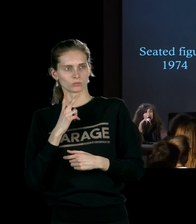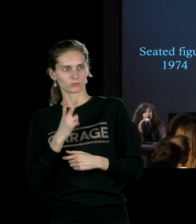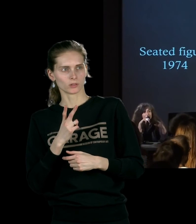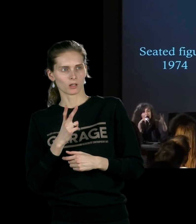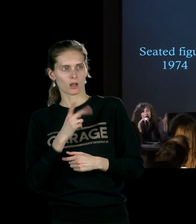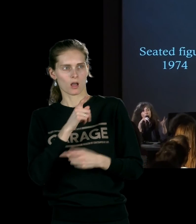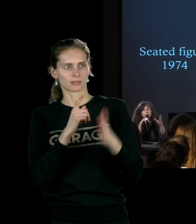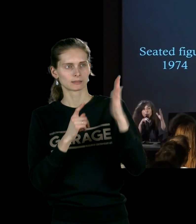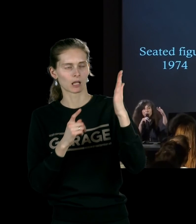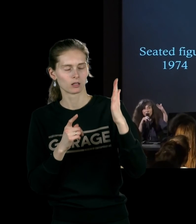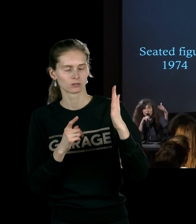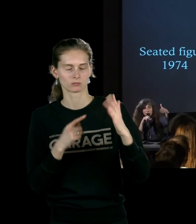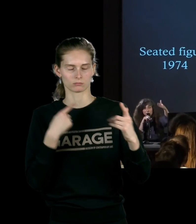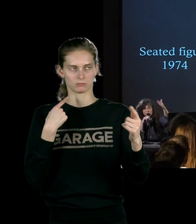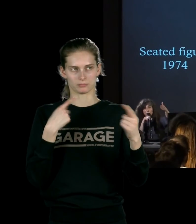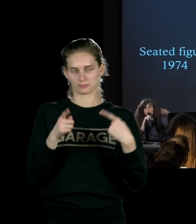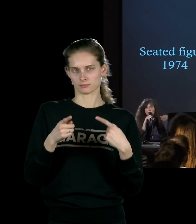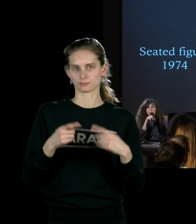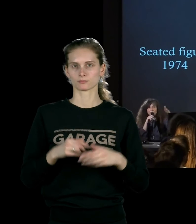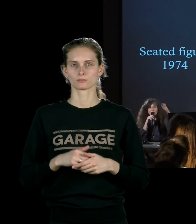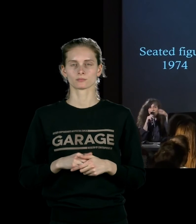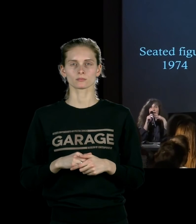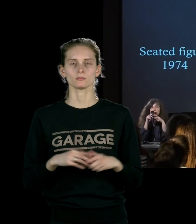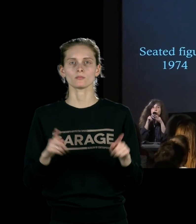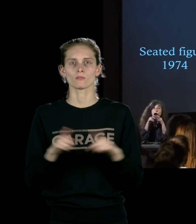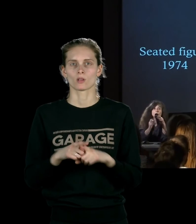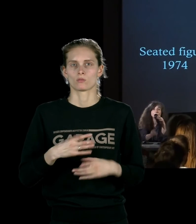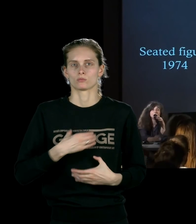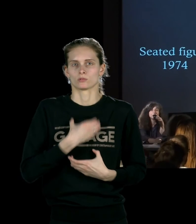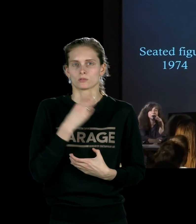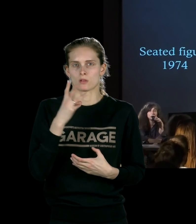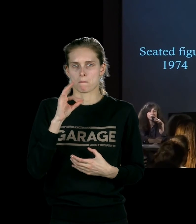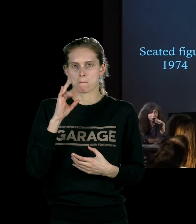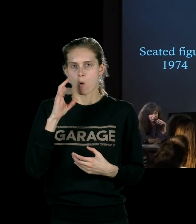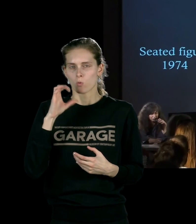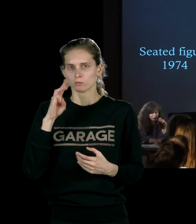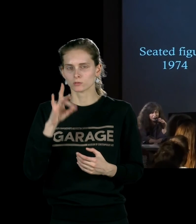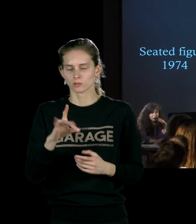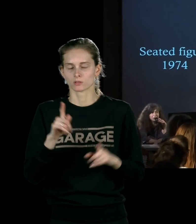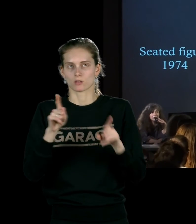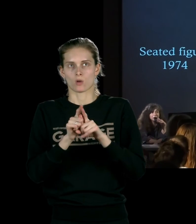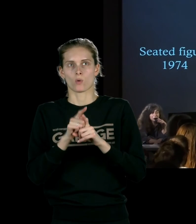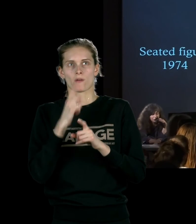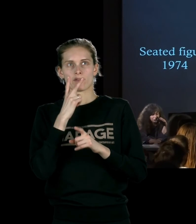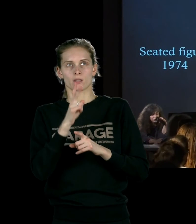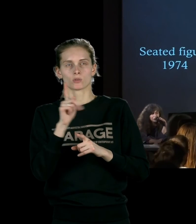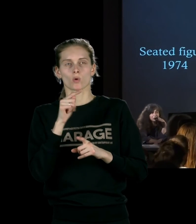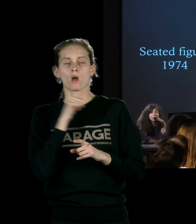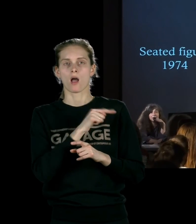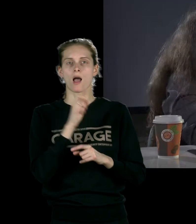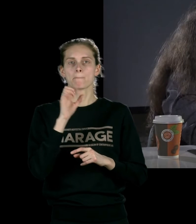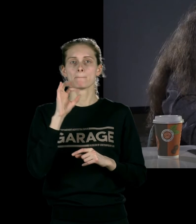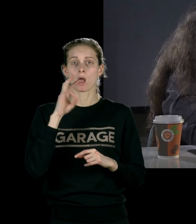персонажи, которые, вот эти монстры, которые преследуют, фигуры, которые появляются за окном, кто это, что это такое, сам Бекон говорит, что для него